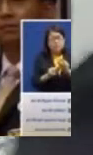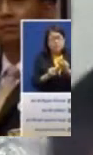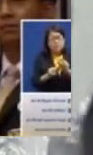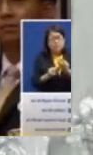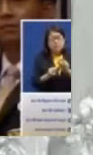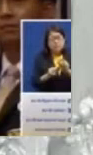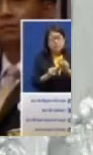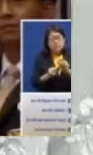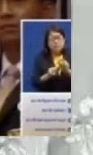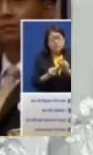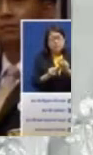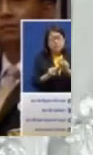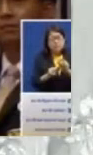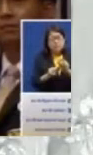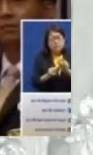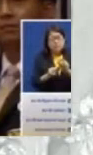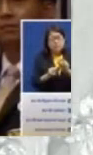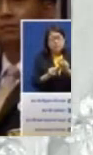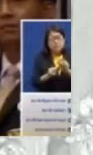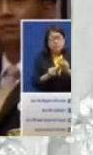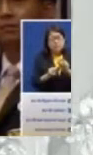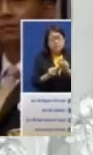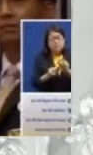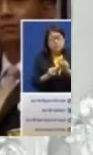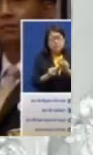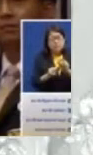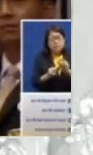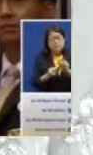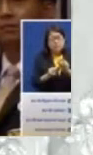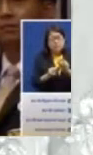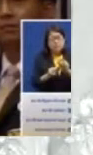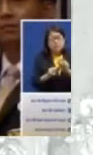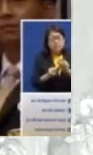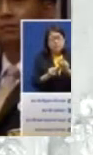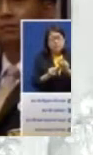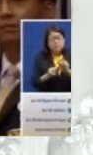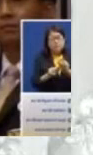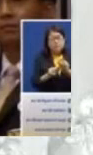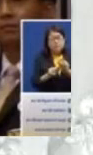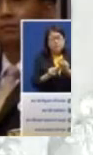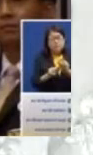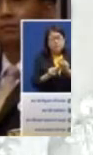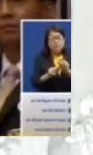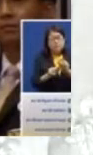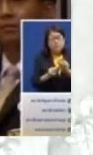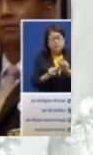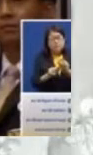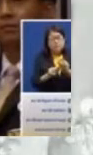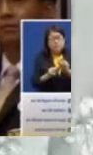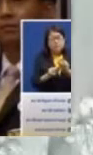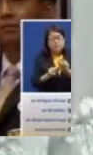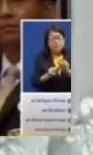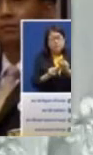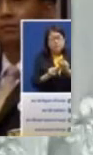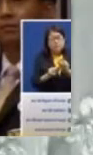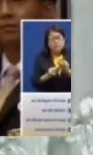ส่วนท่านสมคิดเชื้อคงก็พูดในประเด็นสอบถามนะคะในเรื่องของการทำงานของกระทรวงต่างประเทศนะ